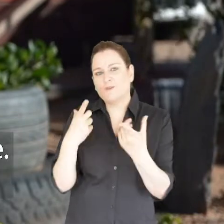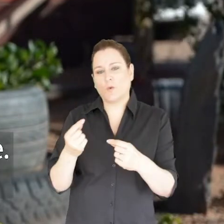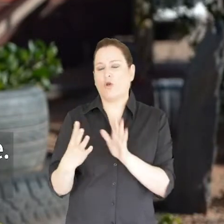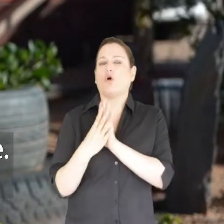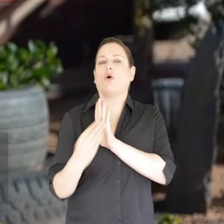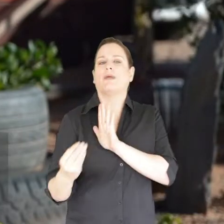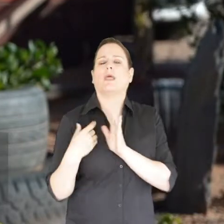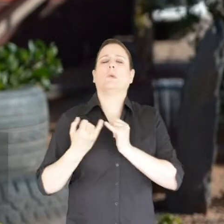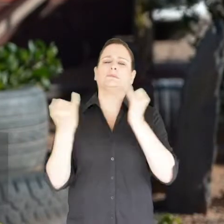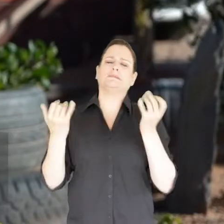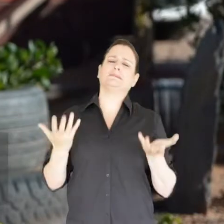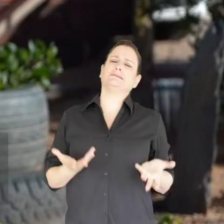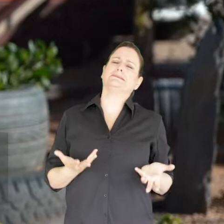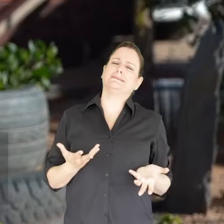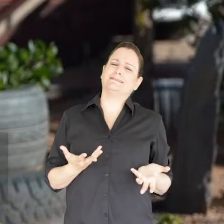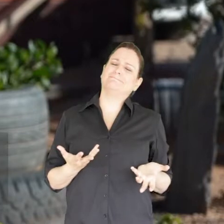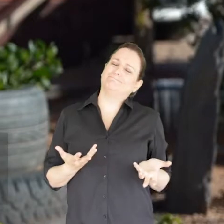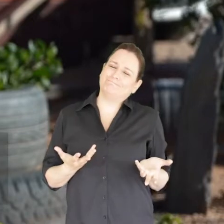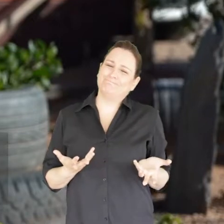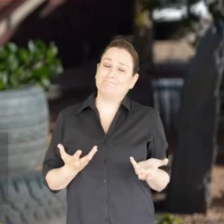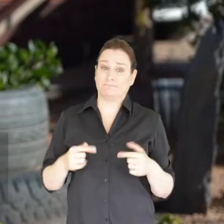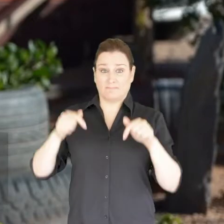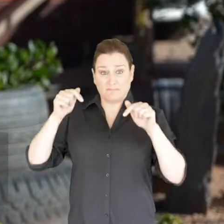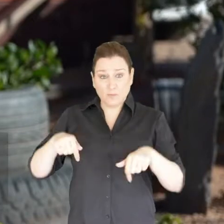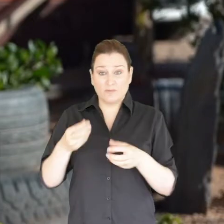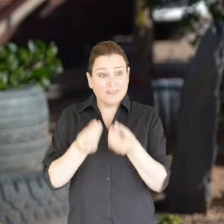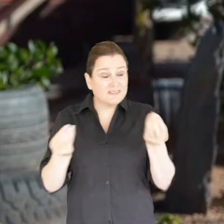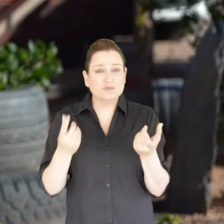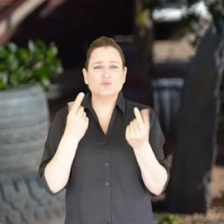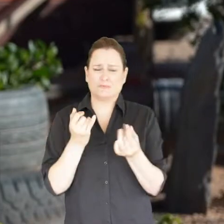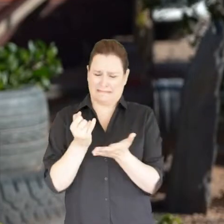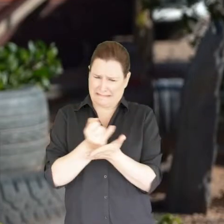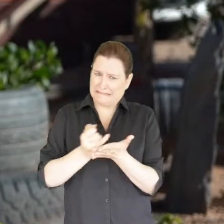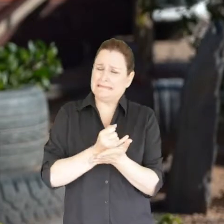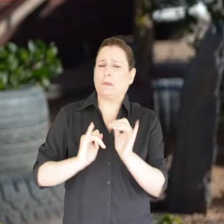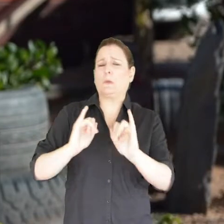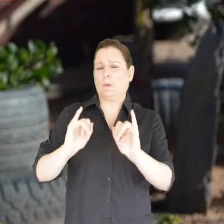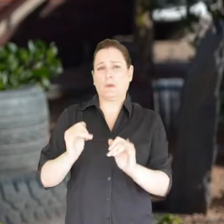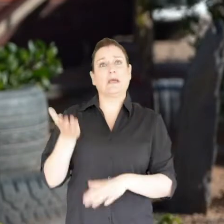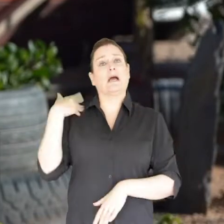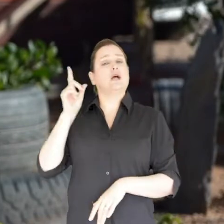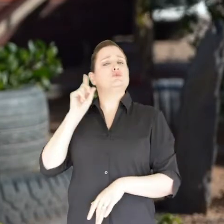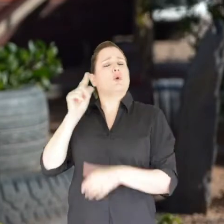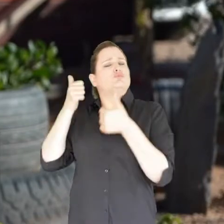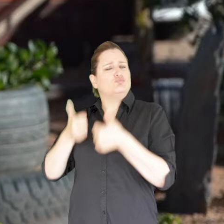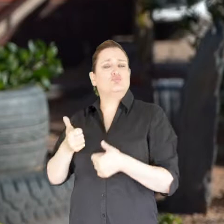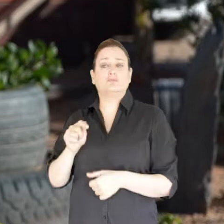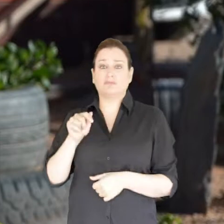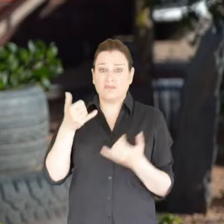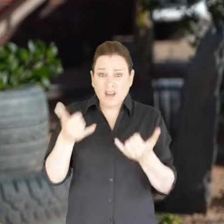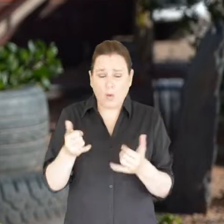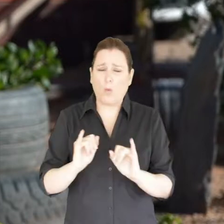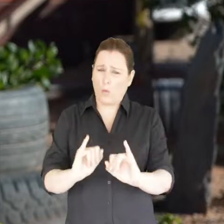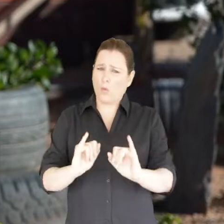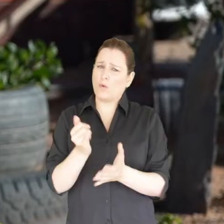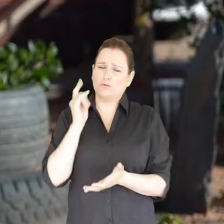aard. Ze hebben ons vreselijk goed aangevangen, daar is het stout geweest. Maar niet zoals vandaag de kinderen zijn. Vandaag de kinderen zijn, was hem niet